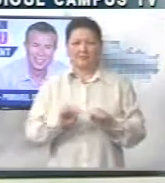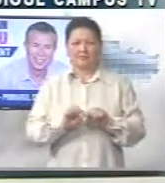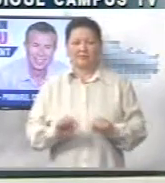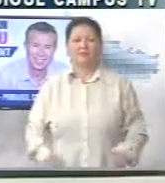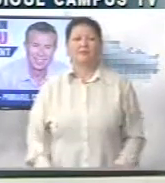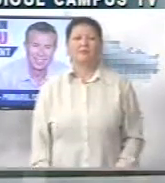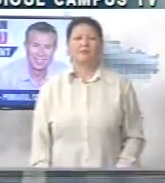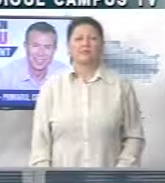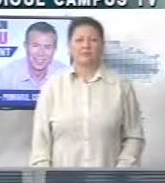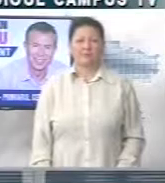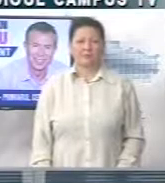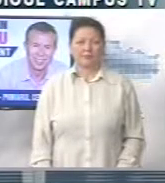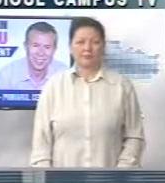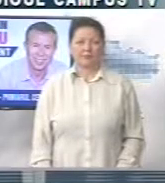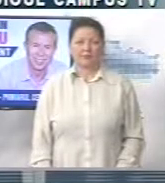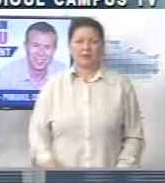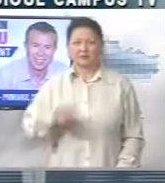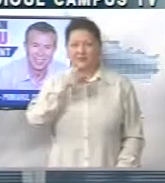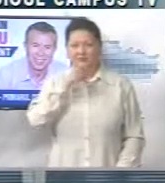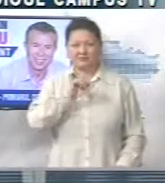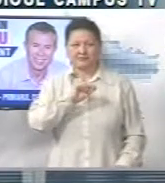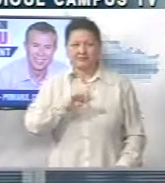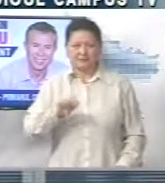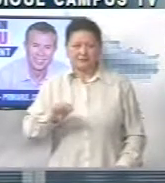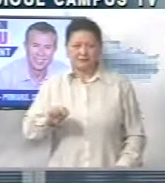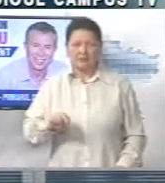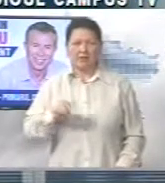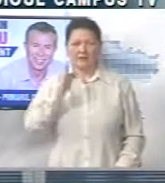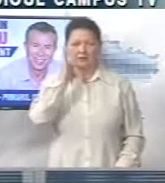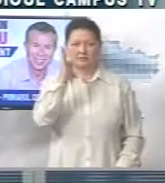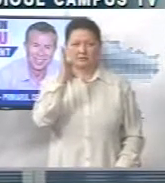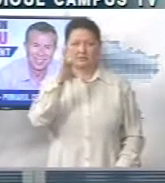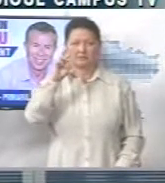acest mesaj pe care dumneavoastră îl transmiteți